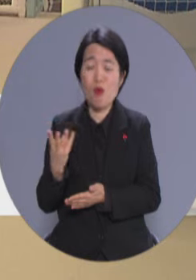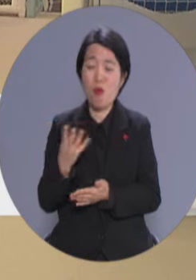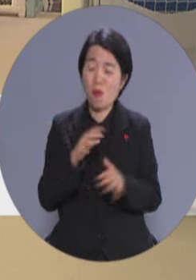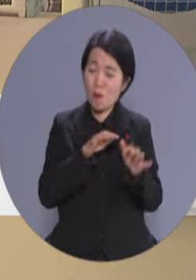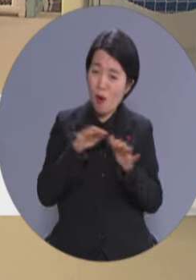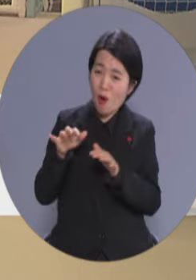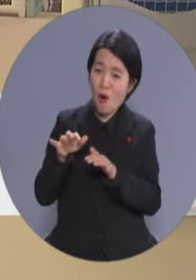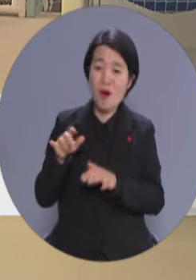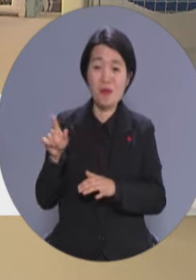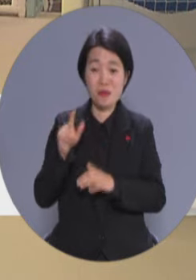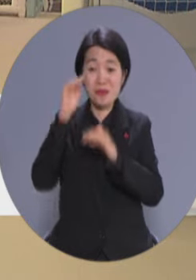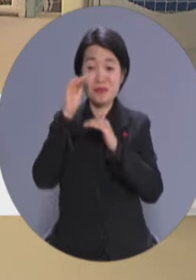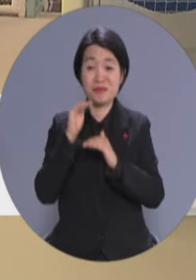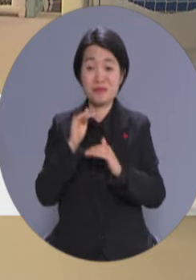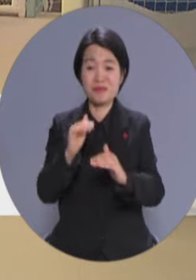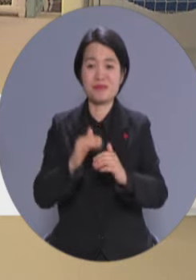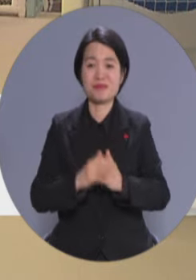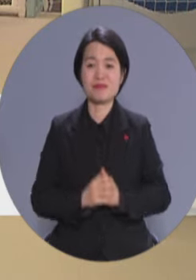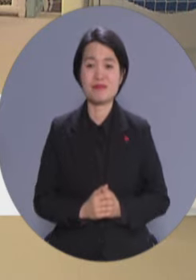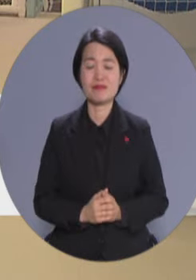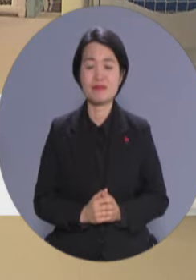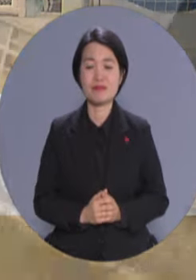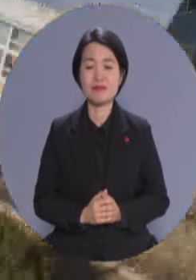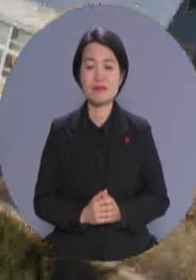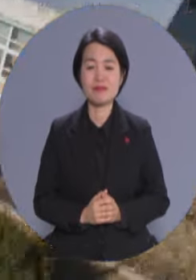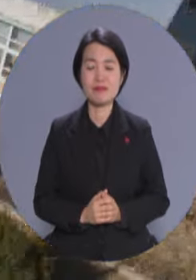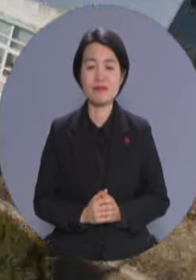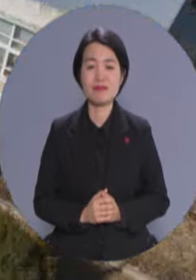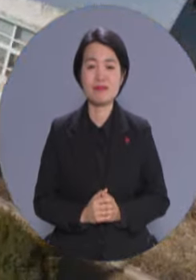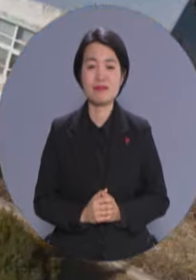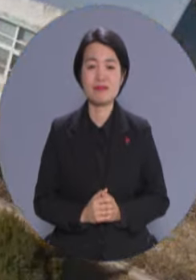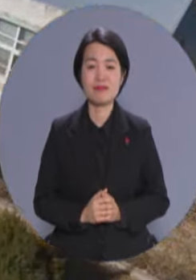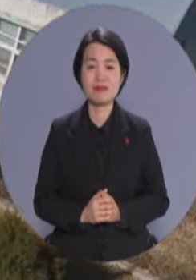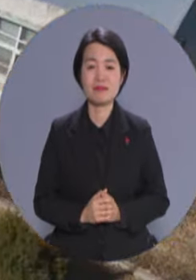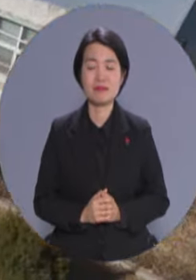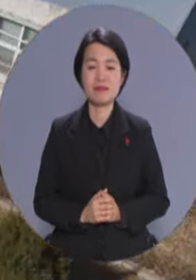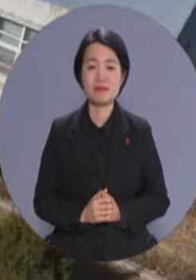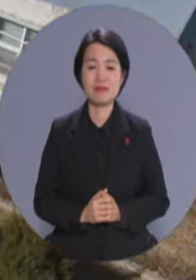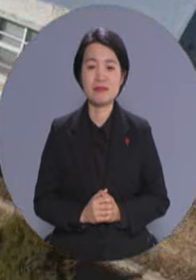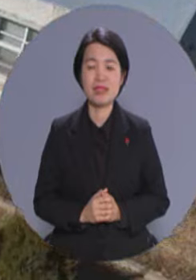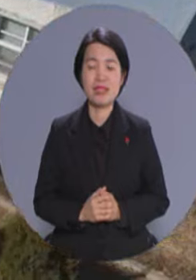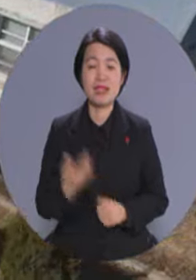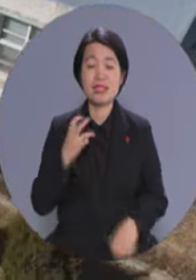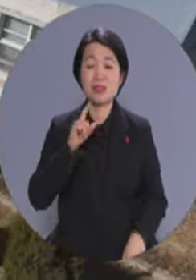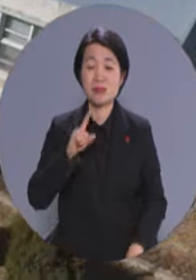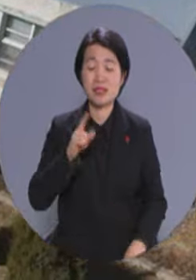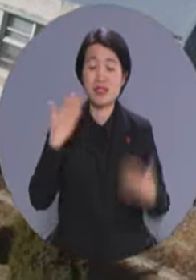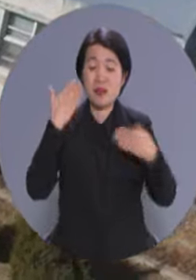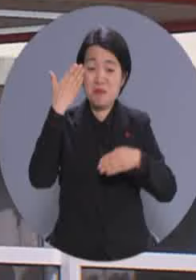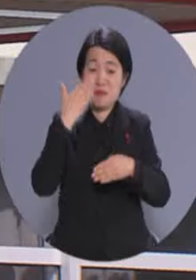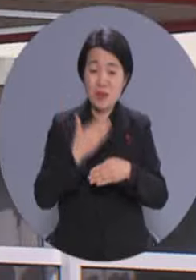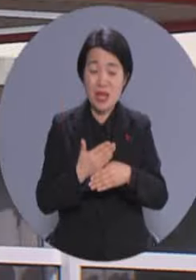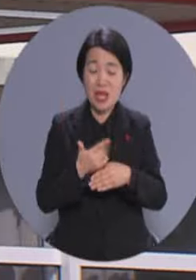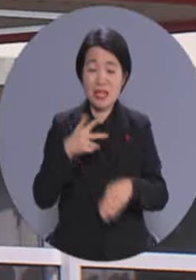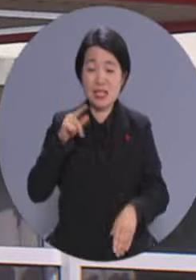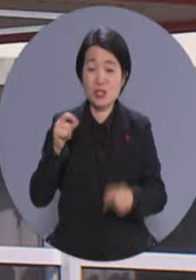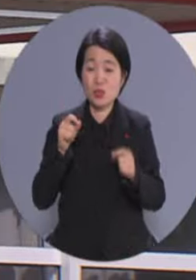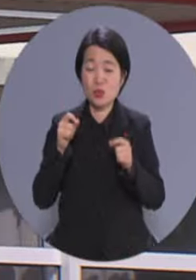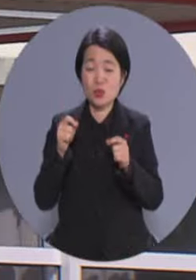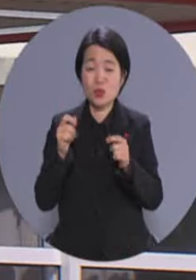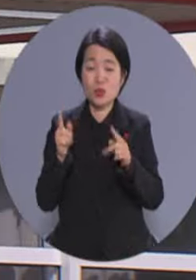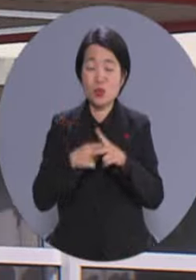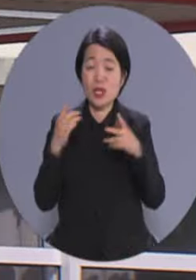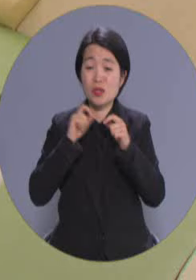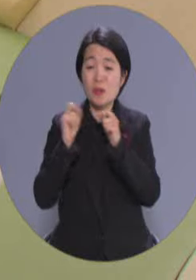조명받고 있습니다 김단비 기자입니다 2021년 폐교한 여수 낮은 초등학교